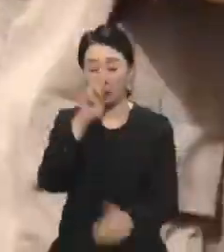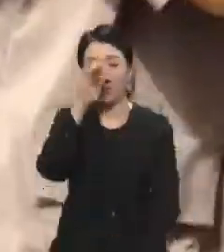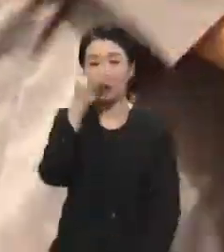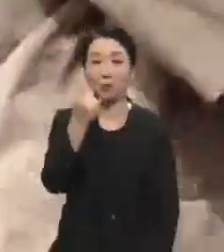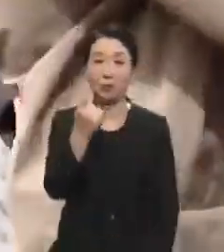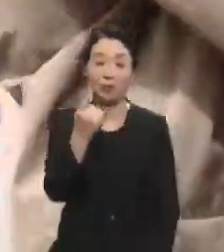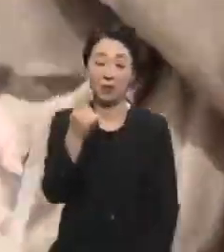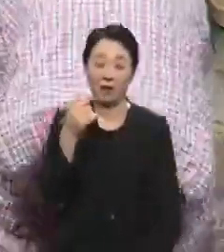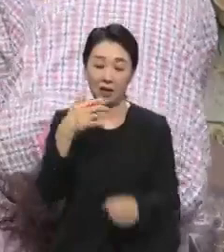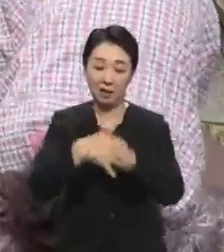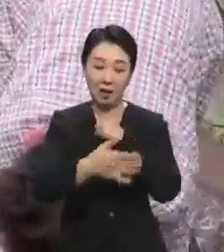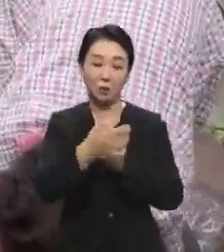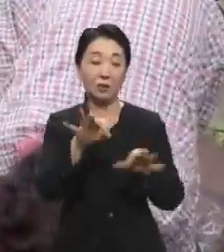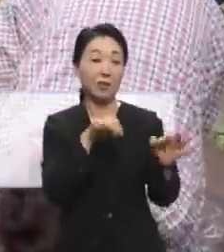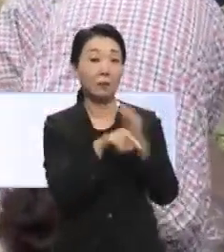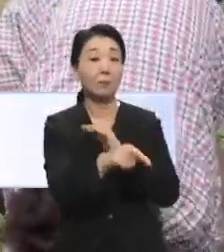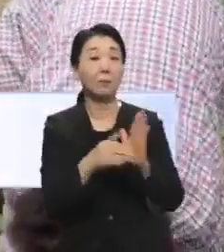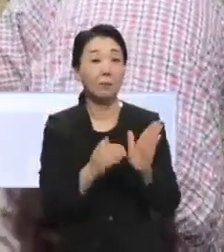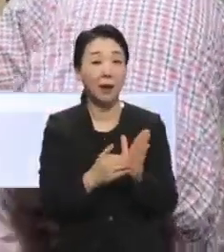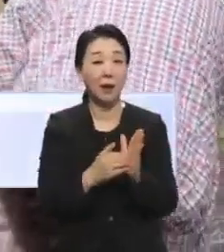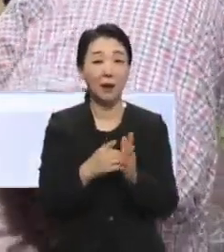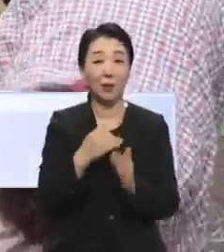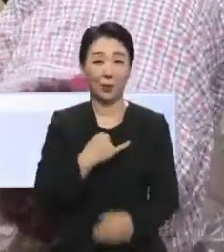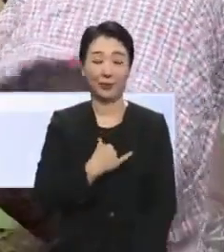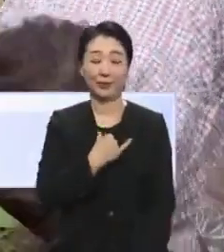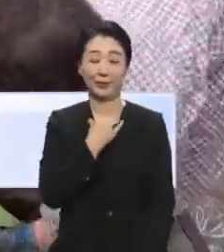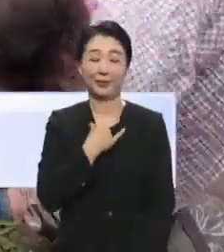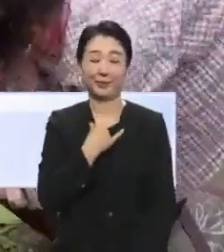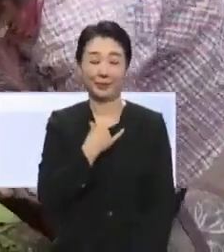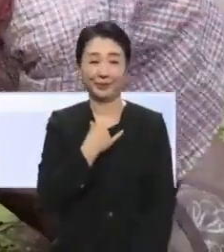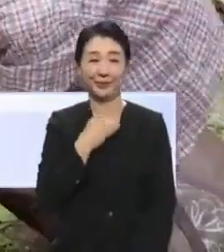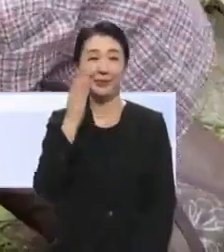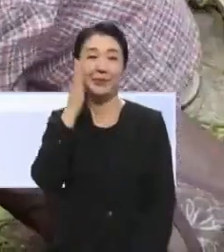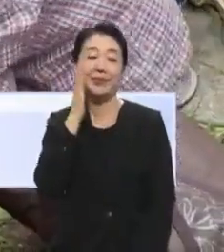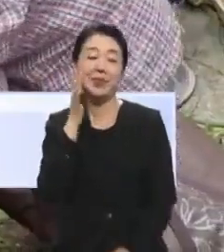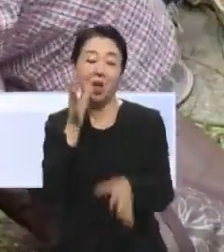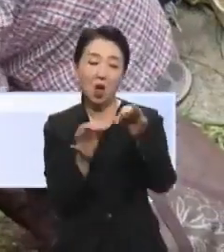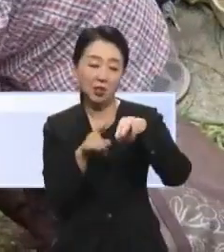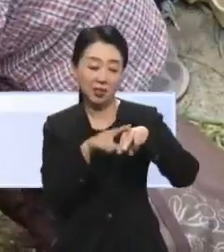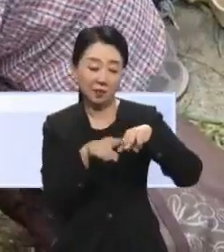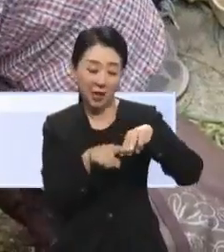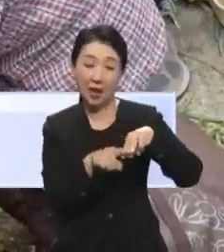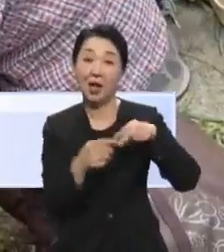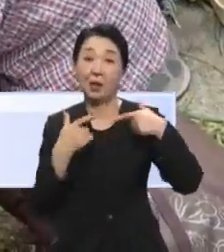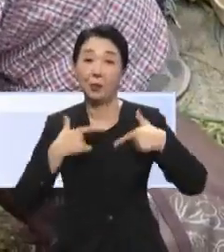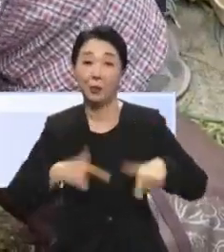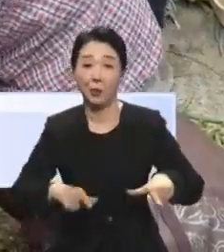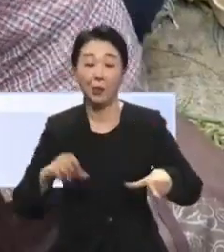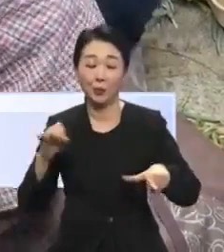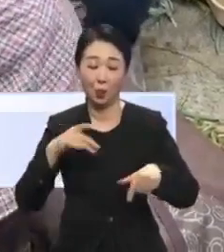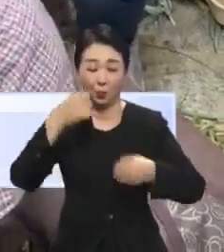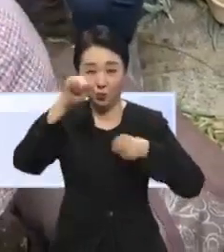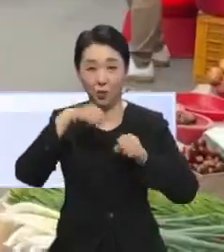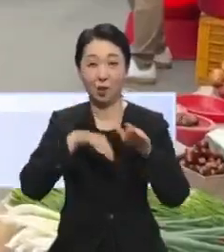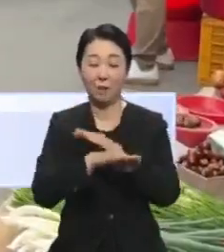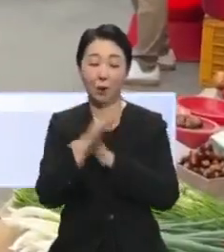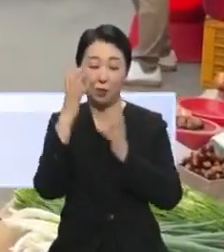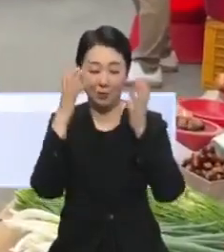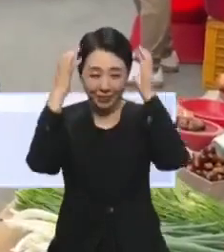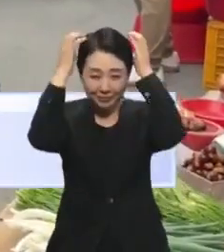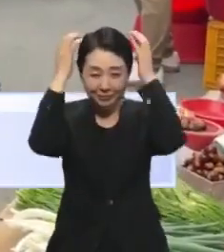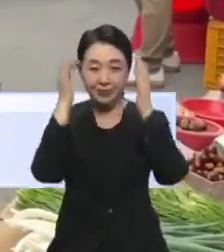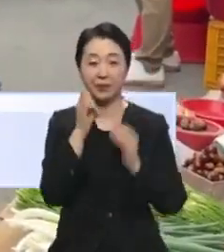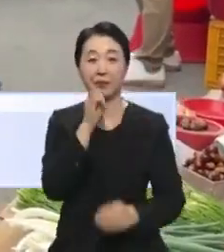현풍시장을 찾았습니다. 셔츠에 긴 청치마, 운동화를 신은 편안한 차림, 특유의 올림머리를 한 그런 모습입니다.